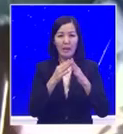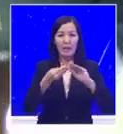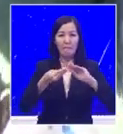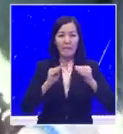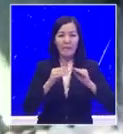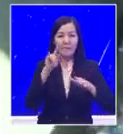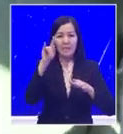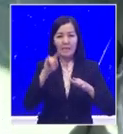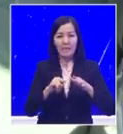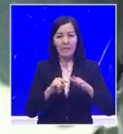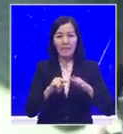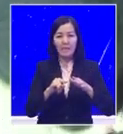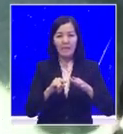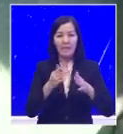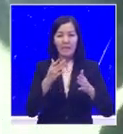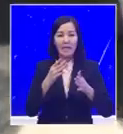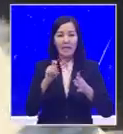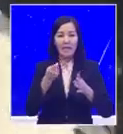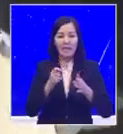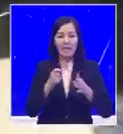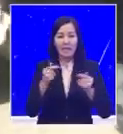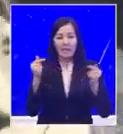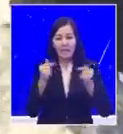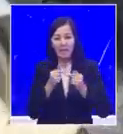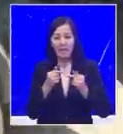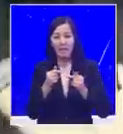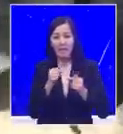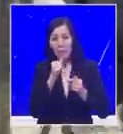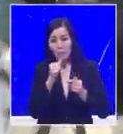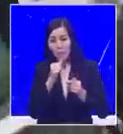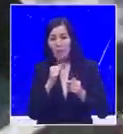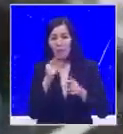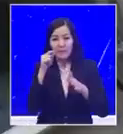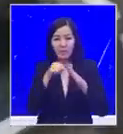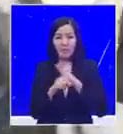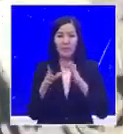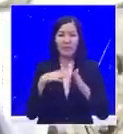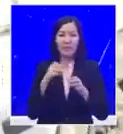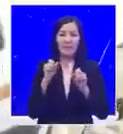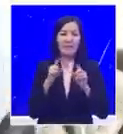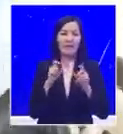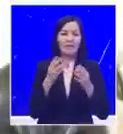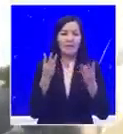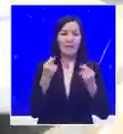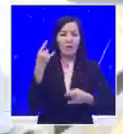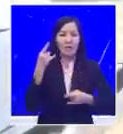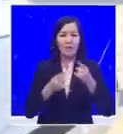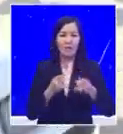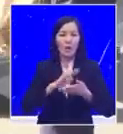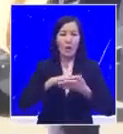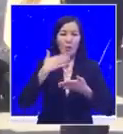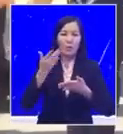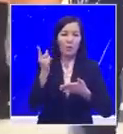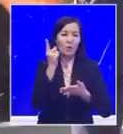терезелер арқылы кейде есіктерге кілт таңдау арқылы кірген. Тек бағалы заттарды алтын, ақша, теледидар,